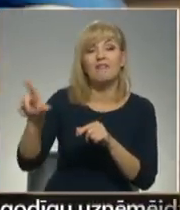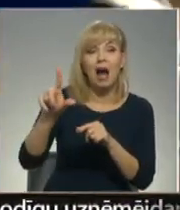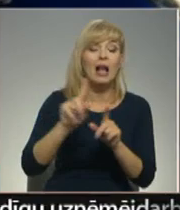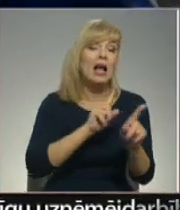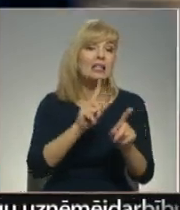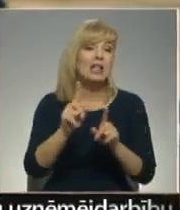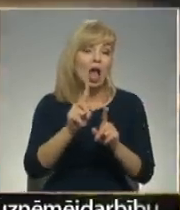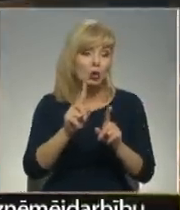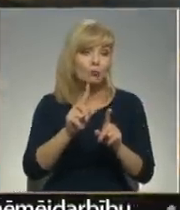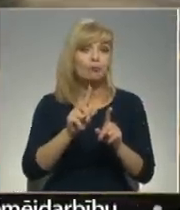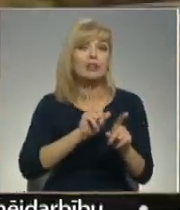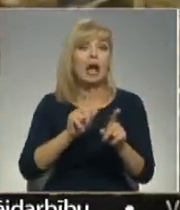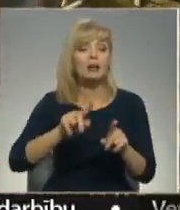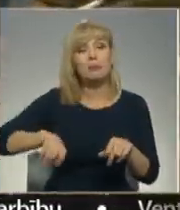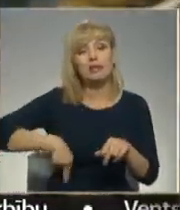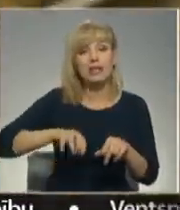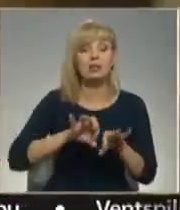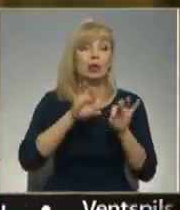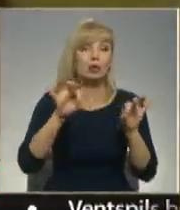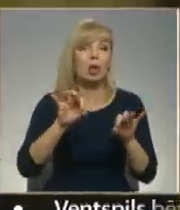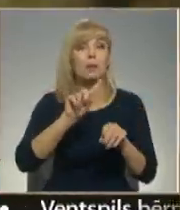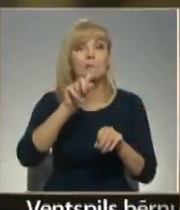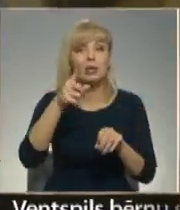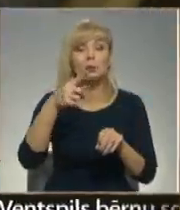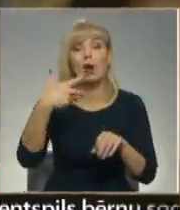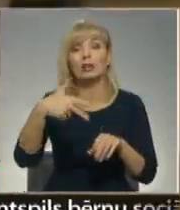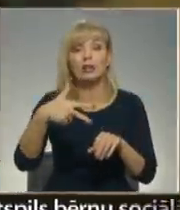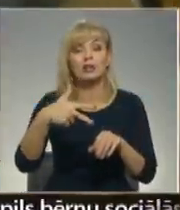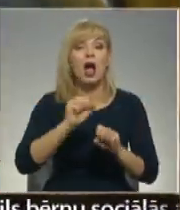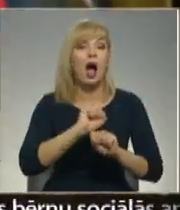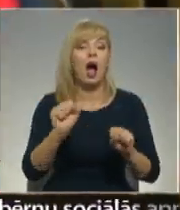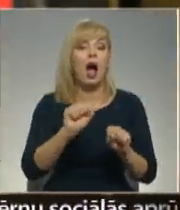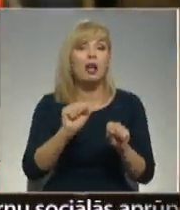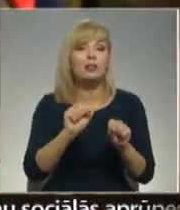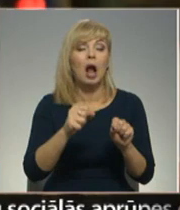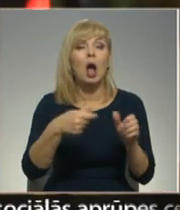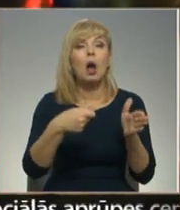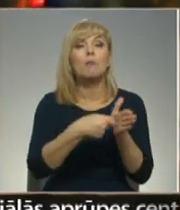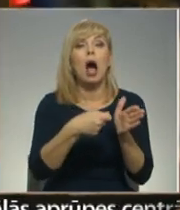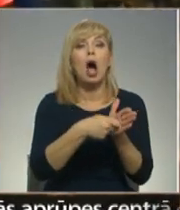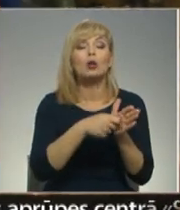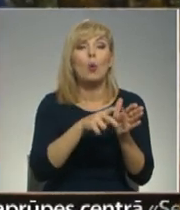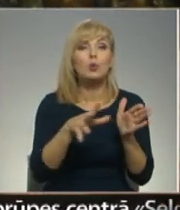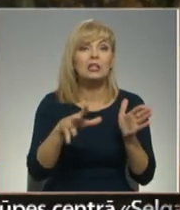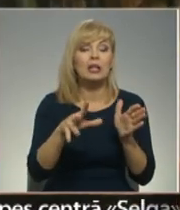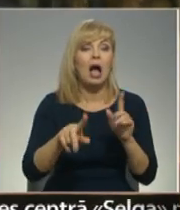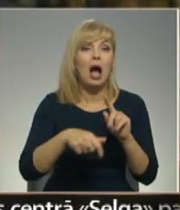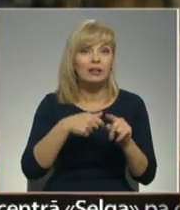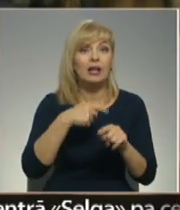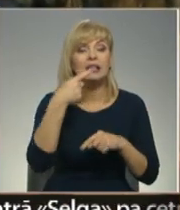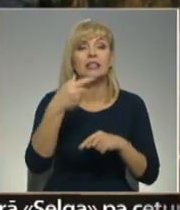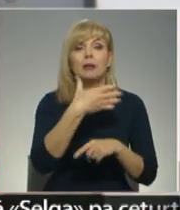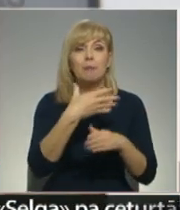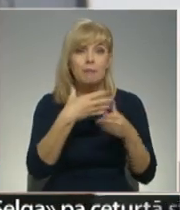satiksmes drošības direkcija jau uzsākusi darbu pie 1.30 ātrās uzlādes staciju izbūves, kopumā līdz nākamā gada pavasarim